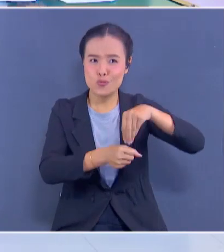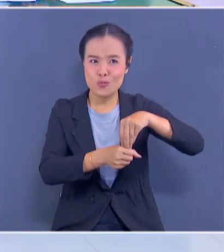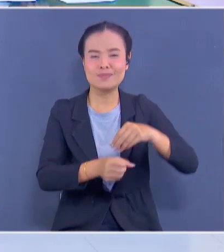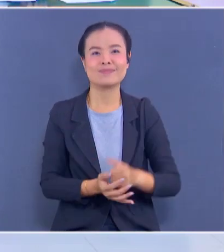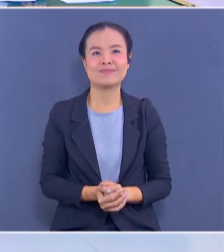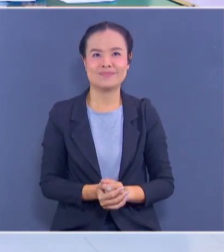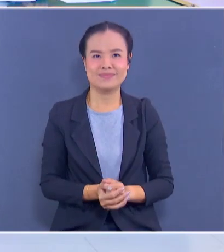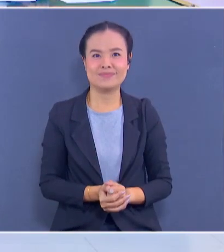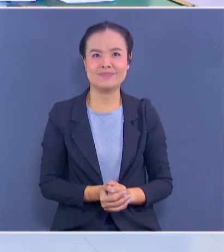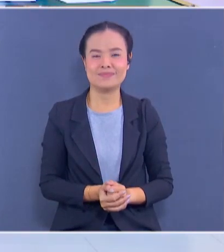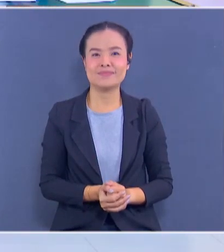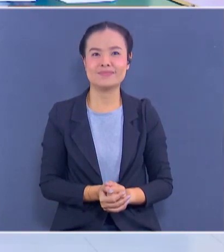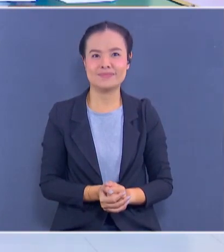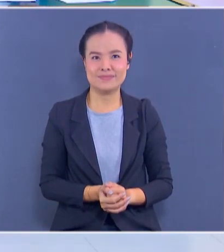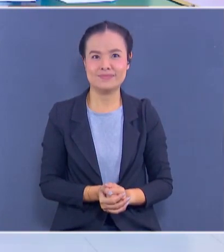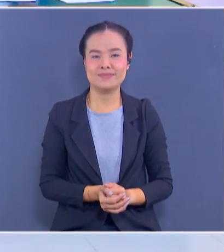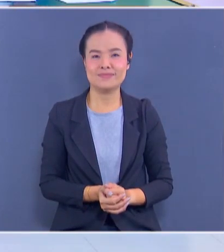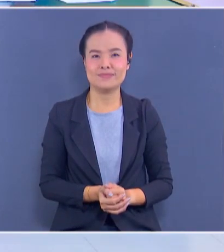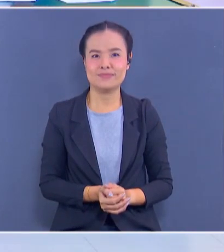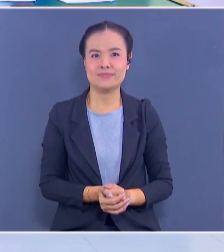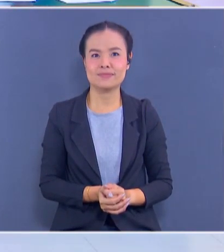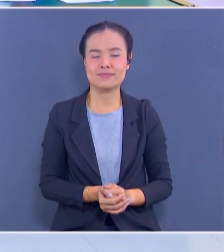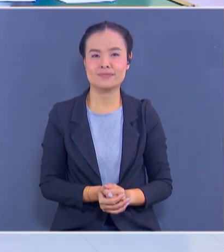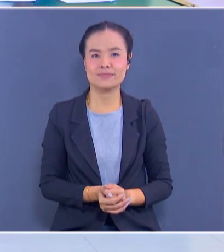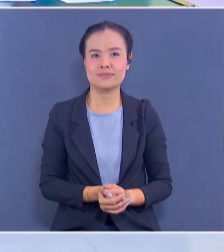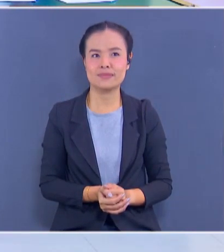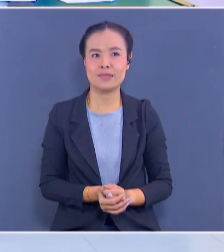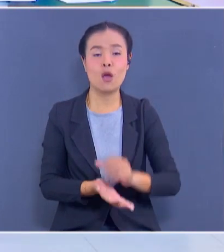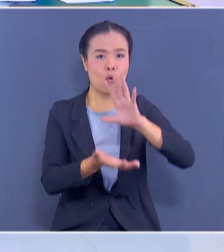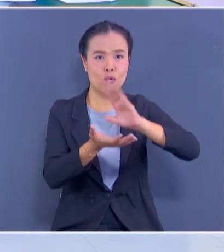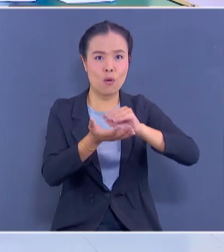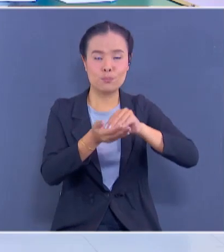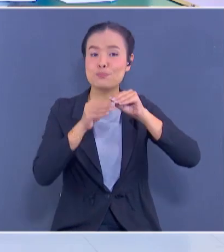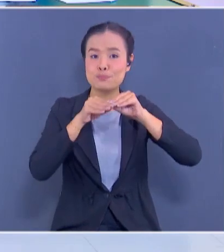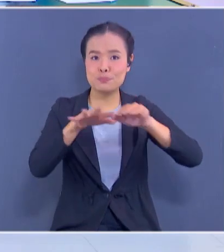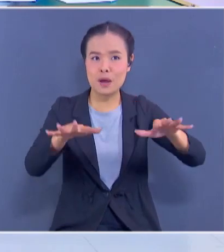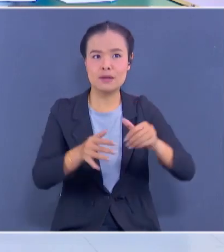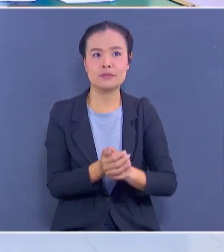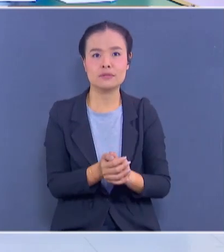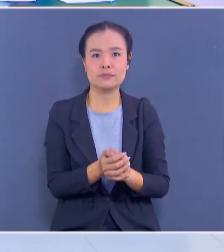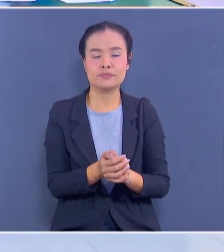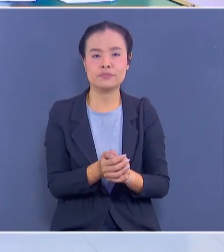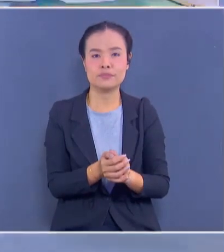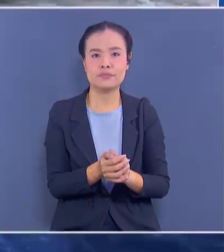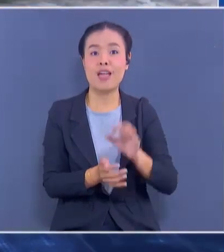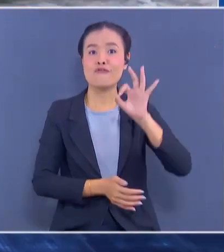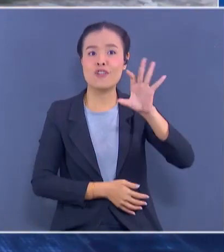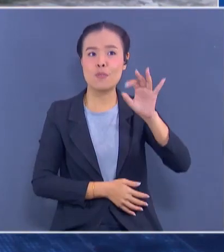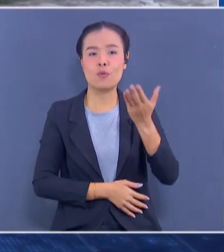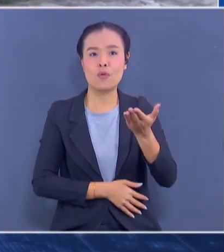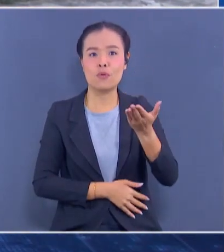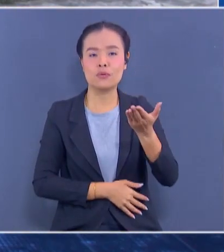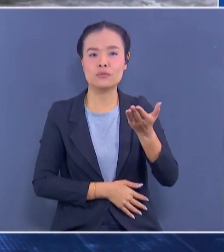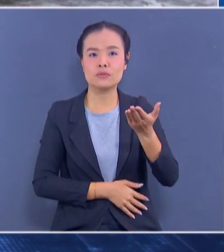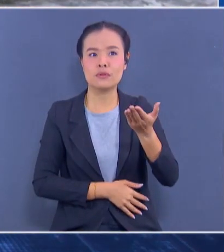เอาคุณผู้ชมครับขยับมาดูอีกเรื่องนึงครับหลังจากที่มีการเปิดเผยข้อมูลออกมาจากเพจดัง Facebook หมาเฝ้าบ้